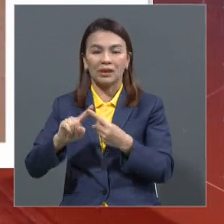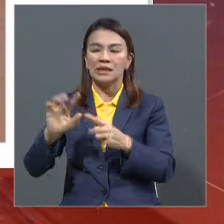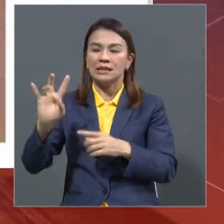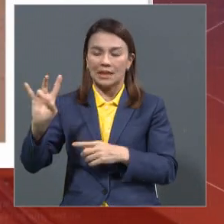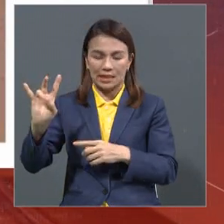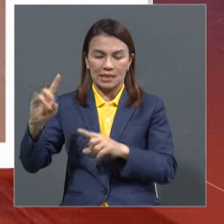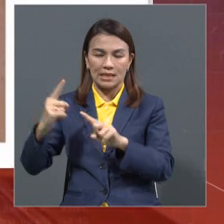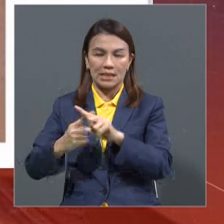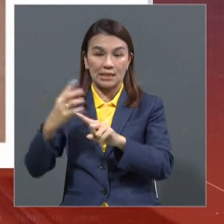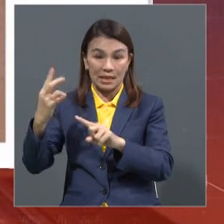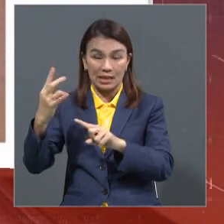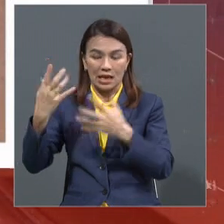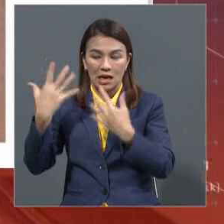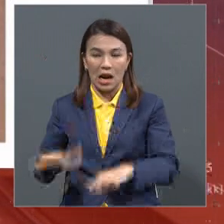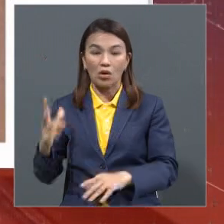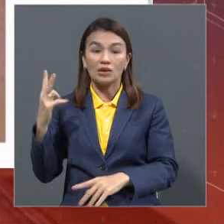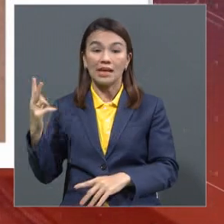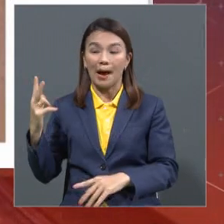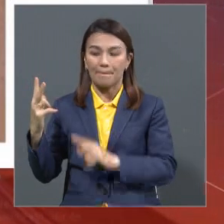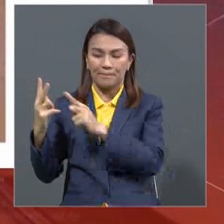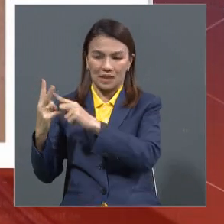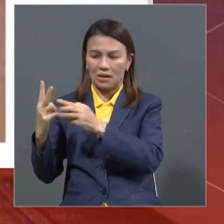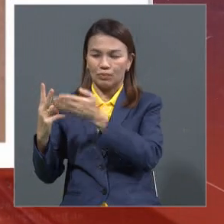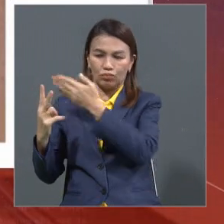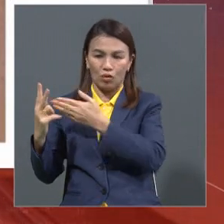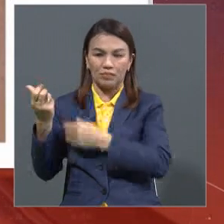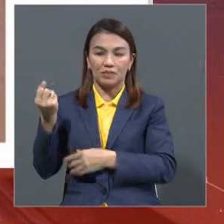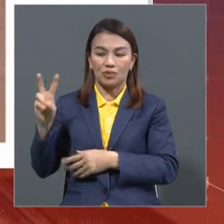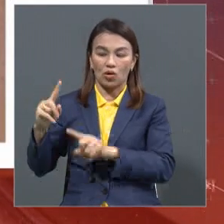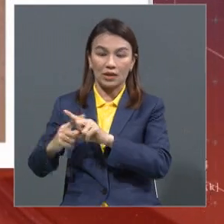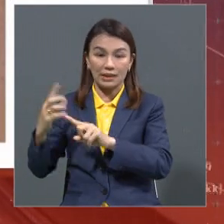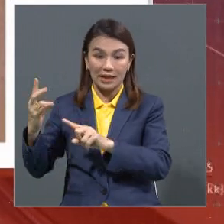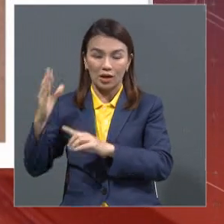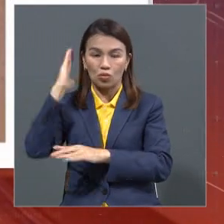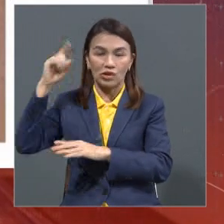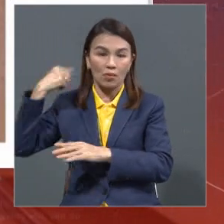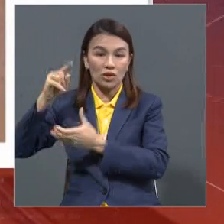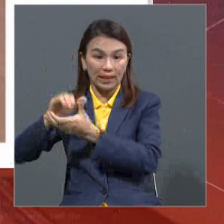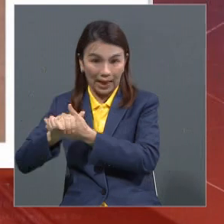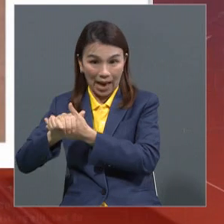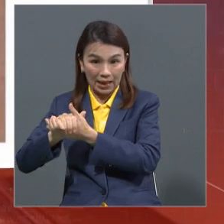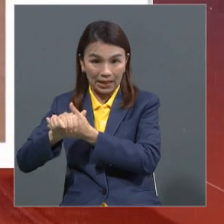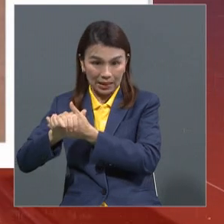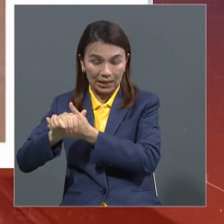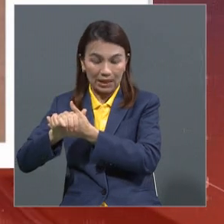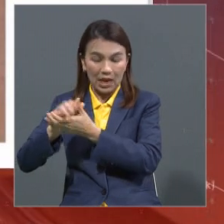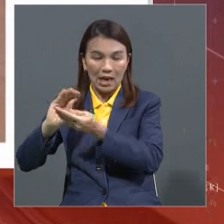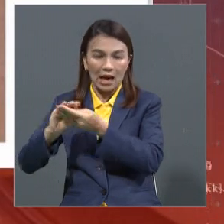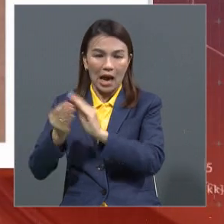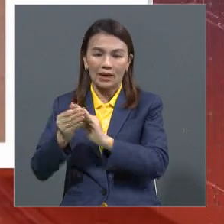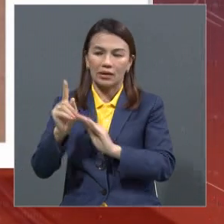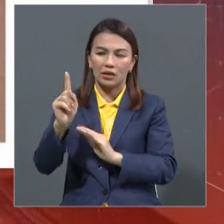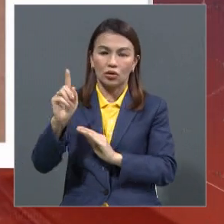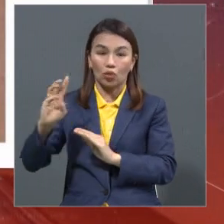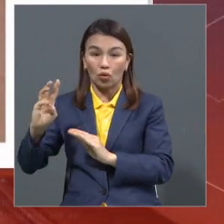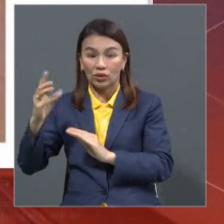กรกฎาคมส่วนอีก 3คนเข้ามา 12กรกฎาคมเป็นสามีภรรยากันคู่นึงคือหมายเลข6กับหมายเลข 1แล้วก็มีชาย